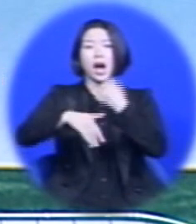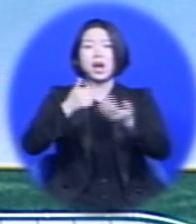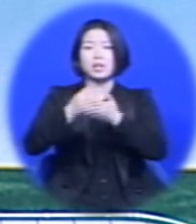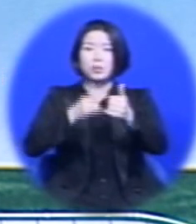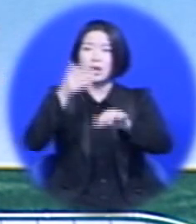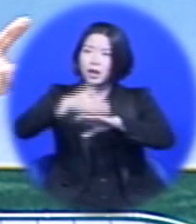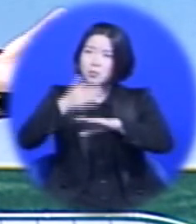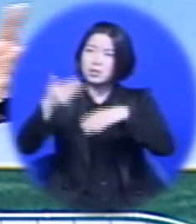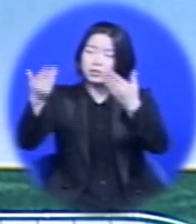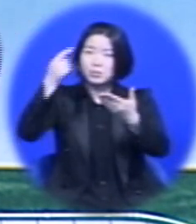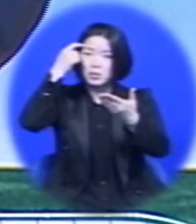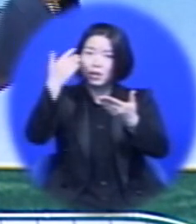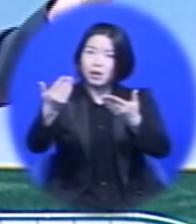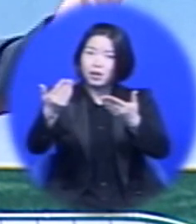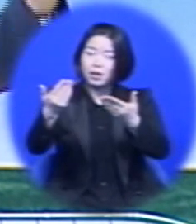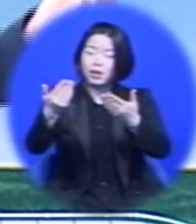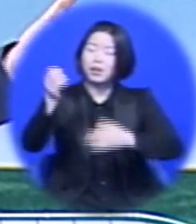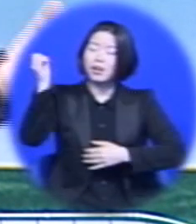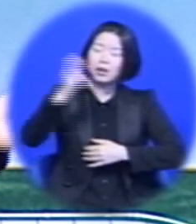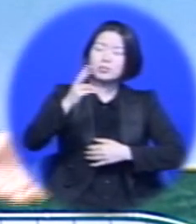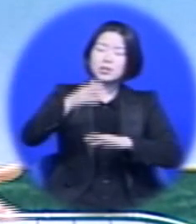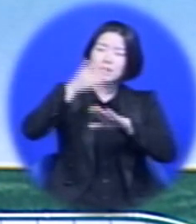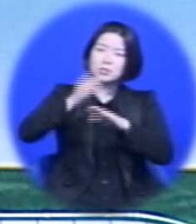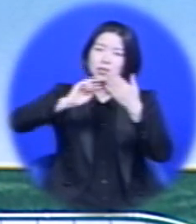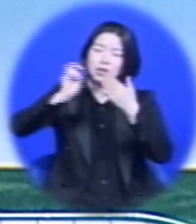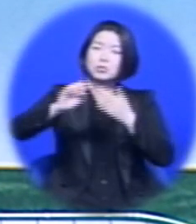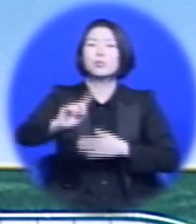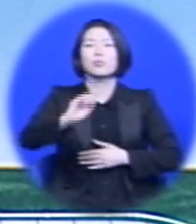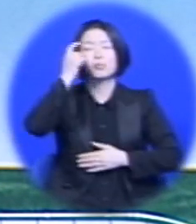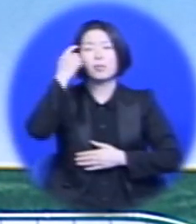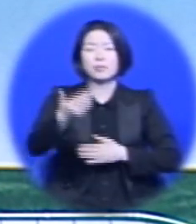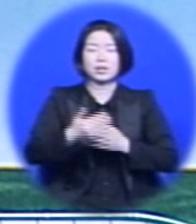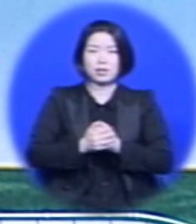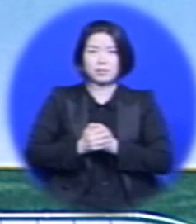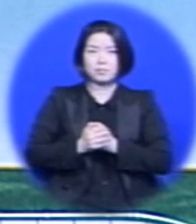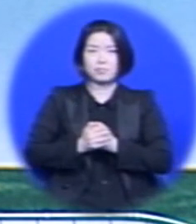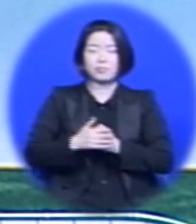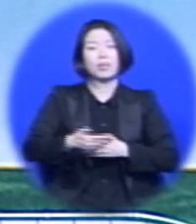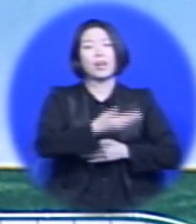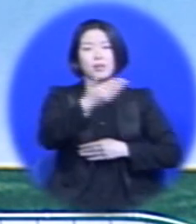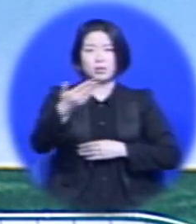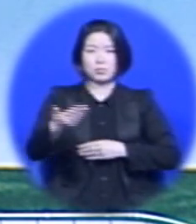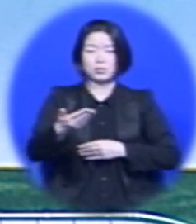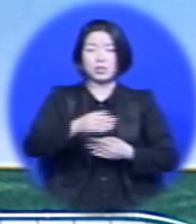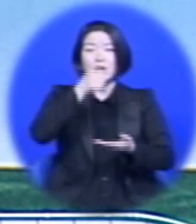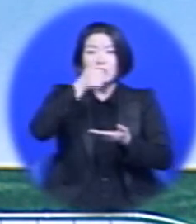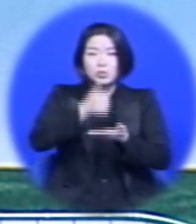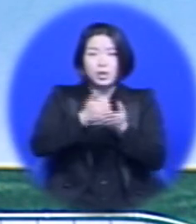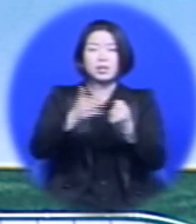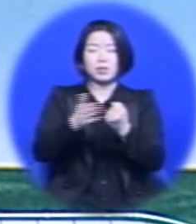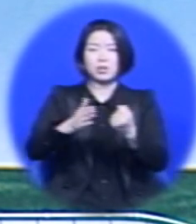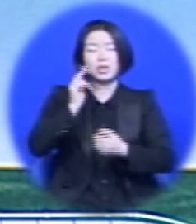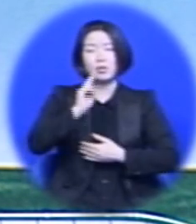감사드립니다 아니 갑자기 감사와 찬송이 왜 나옵니까 여러분 죄로 인해서